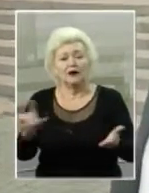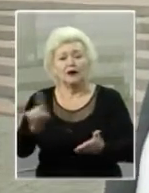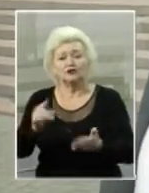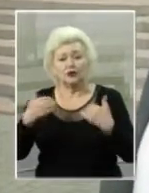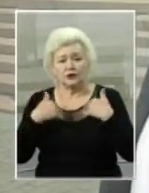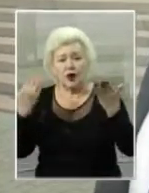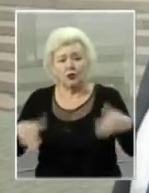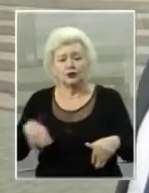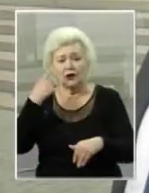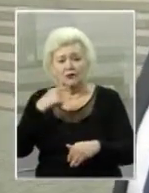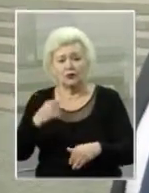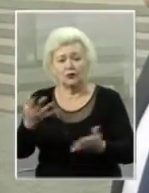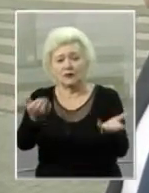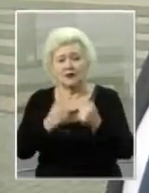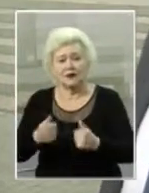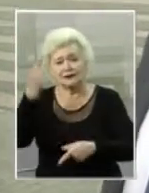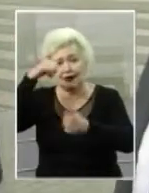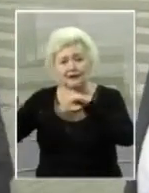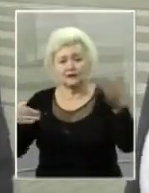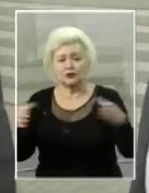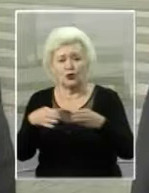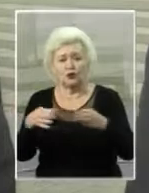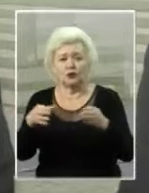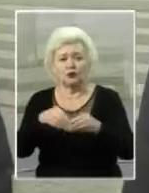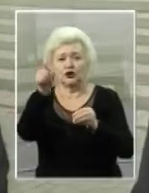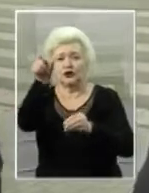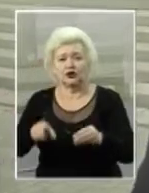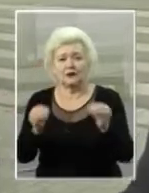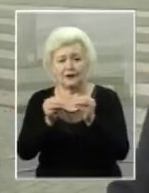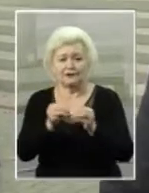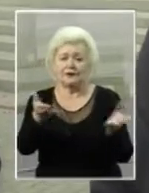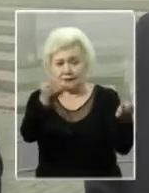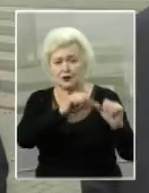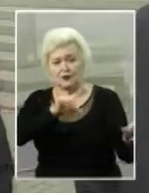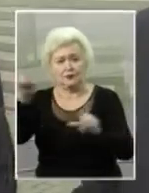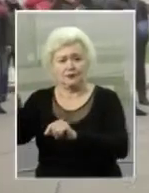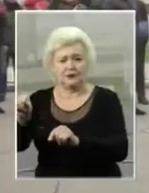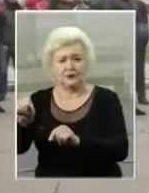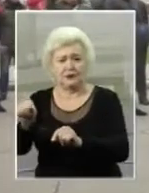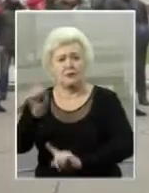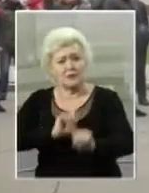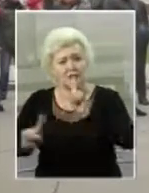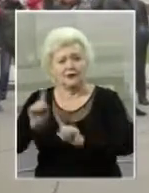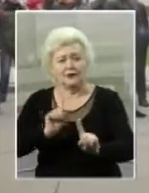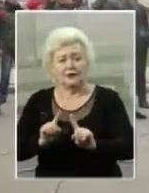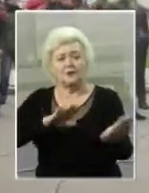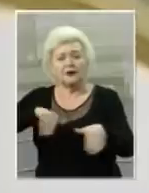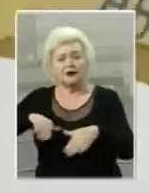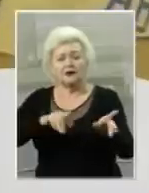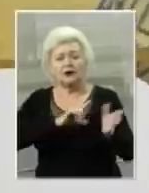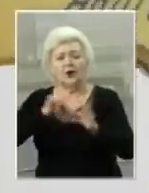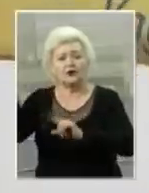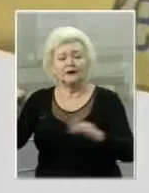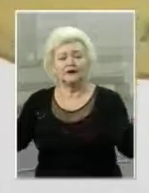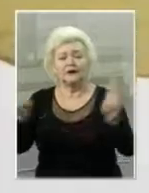ще говорив вам, давайте ініціативну групу, там чоловік 10 йдемо. Що? Ну, забери Костю, 10 чоловік, забери, зараз зайдемо. Мітингувальники вирушили